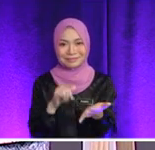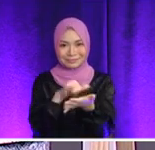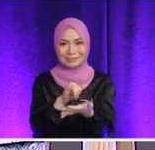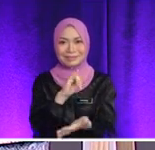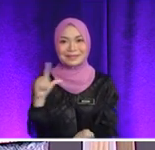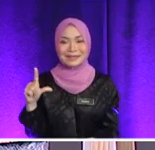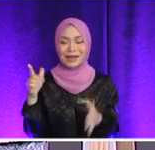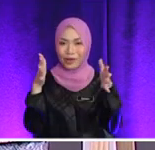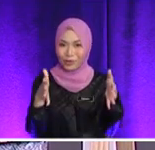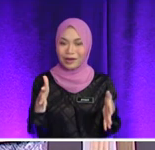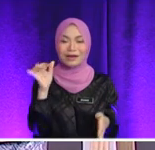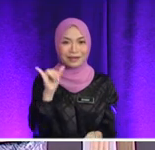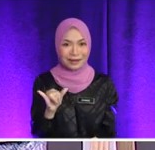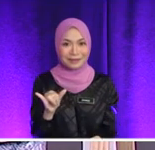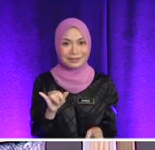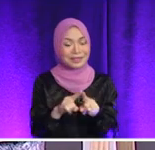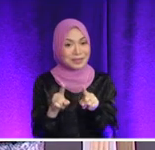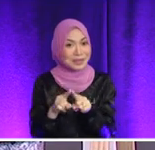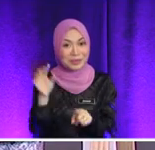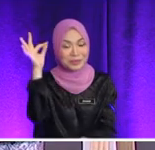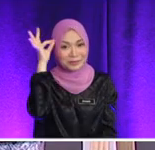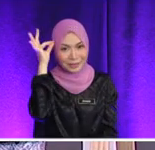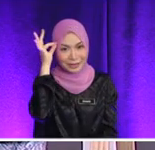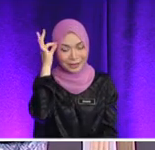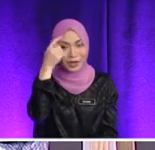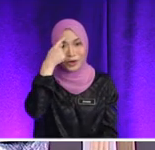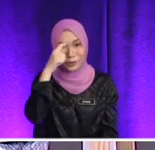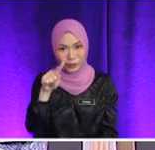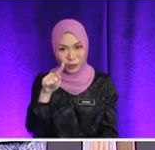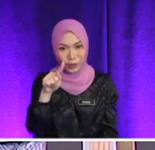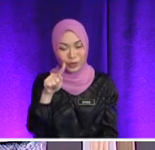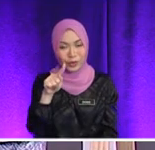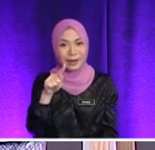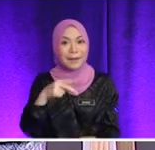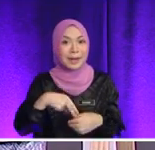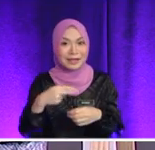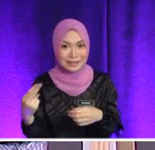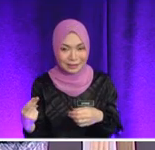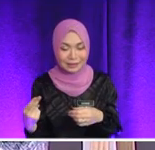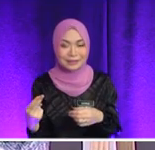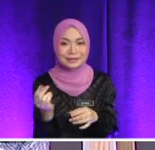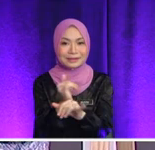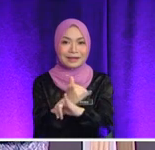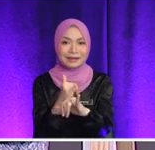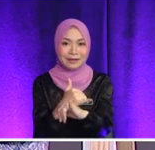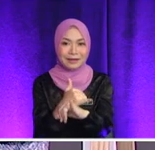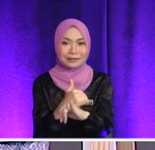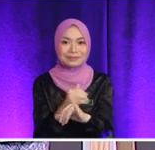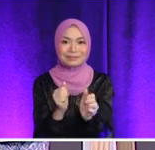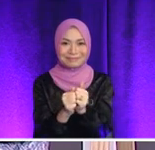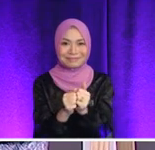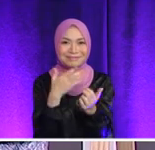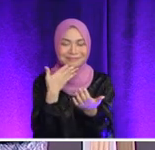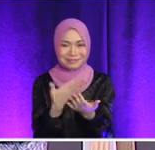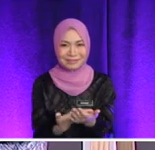juga oke untuk menghasilkan satu karya bukan kita boleh menghasilkan secara sembrono ataupun Caca